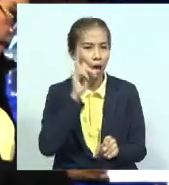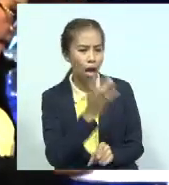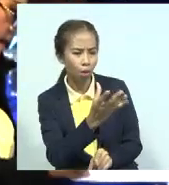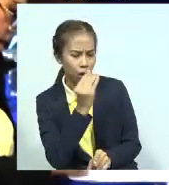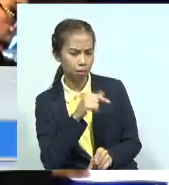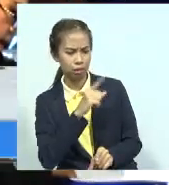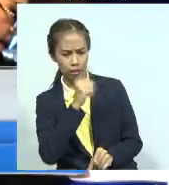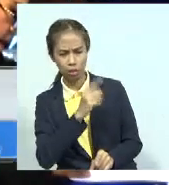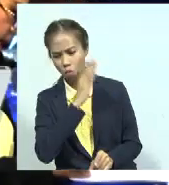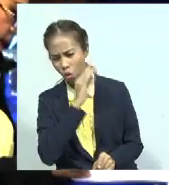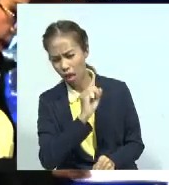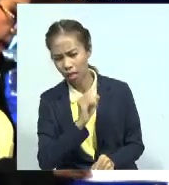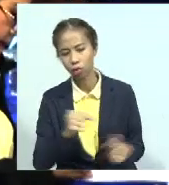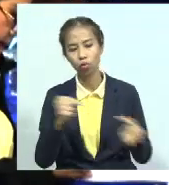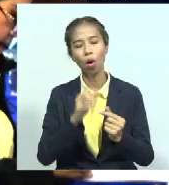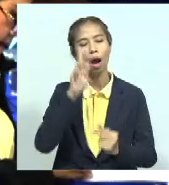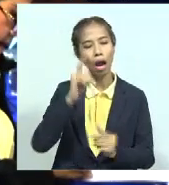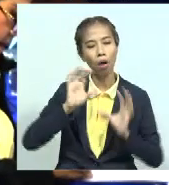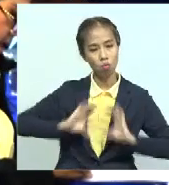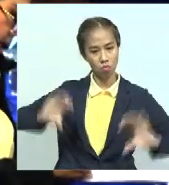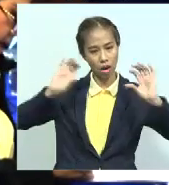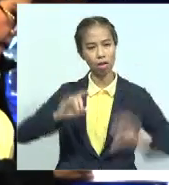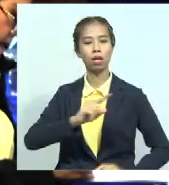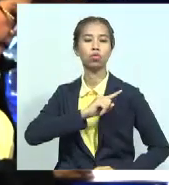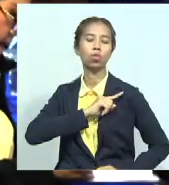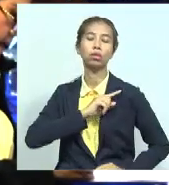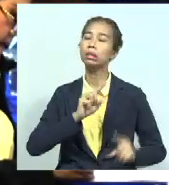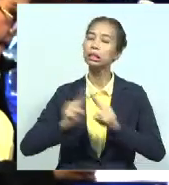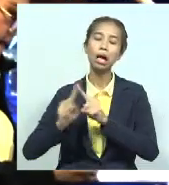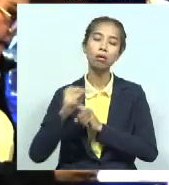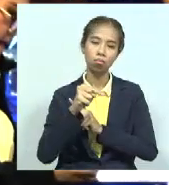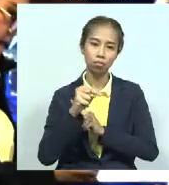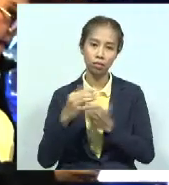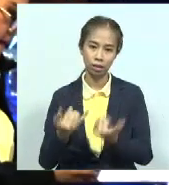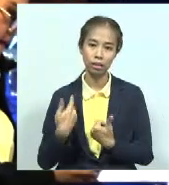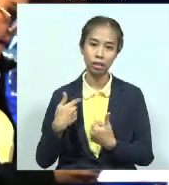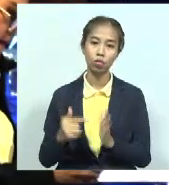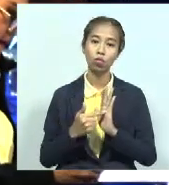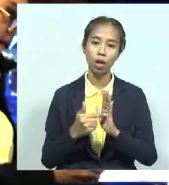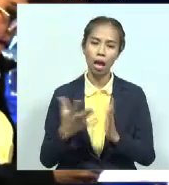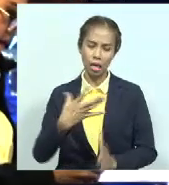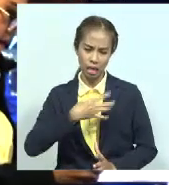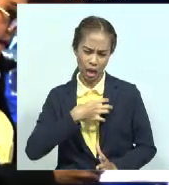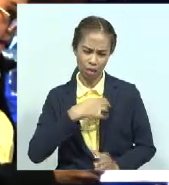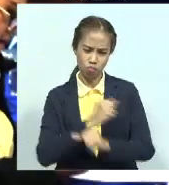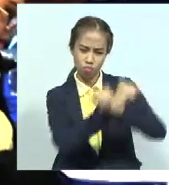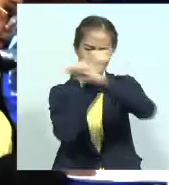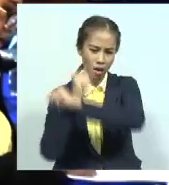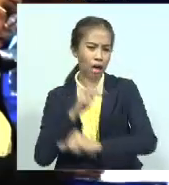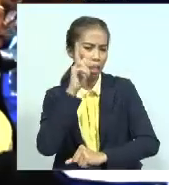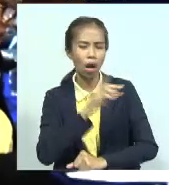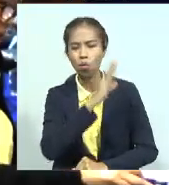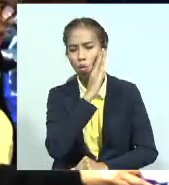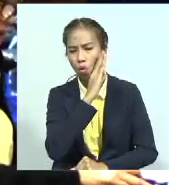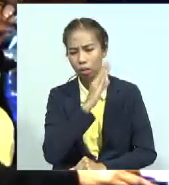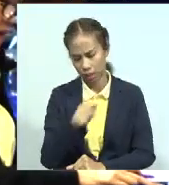ๆทั้งจากภาครัฐภาคเอกชนอะไรต่ออะไรเนี่ยอย่างที่เป้าหมายของการประชุมที่ต้องการจัดการกับเฟกนิวหรืออะไรพวกนี้เนี่ยเป็นเป้าหมายที่ตร